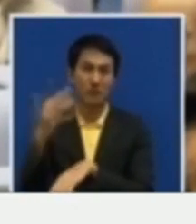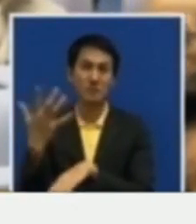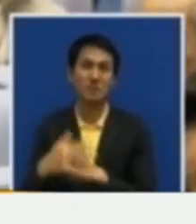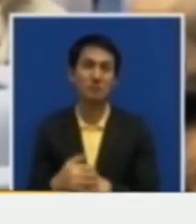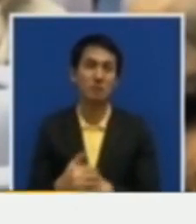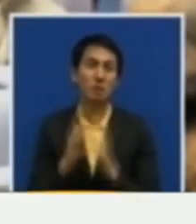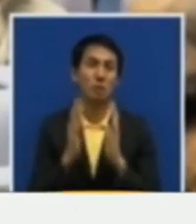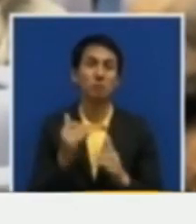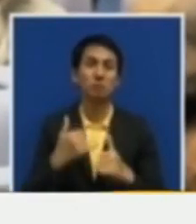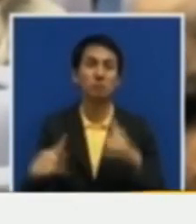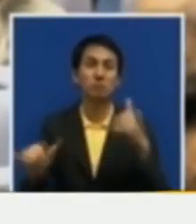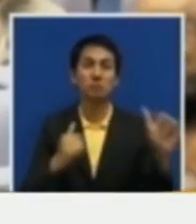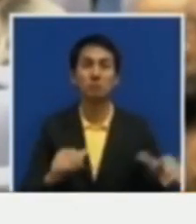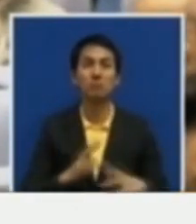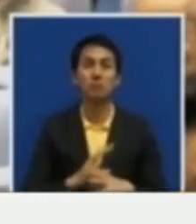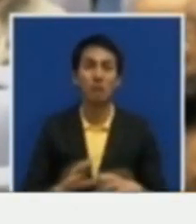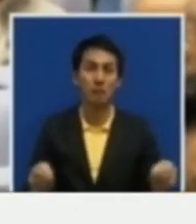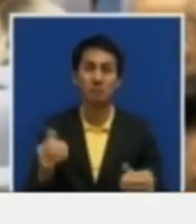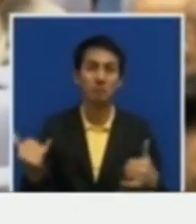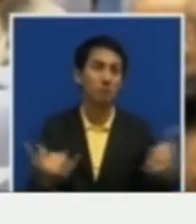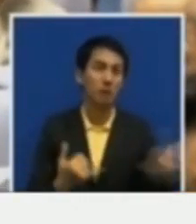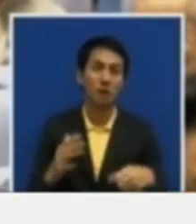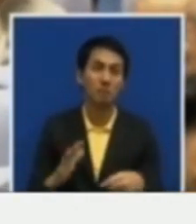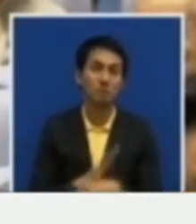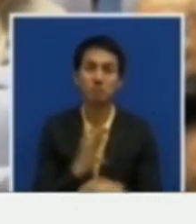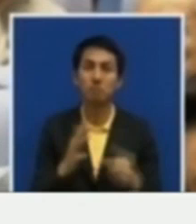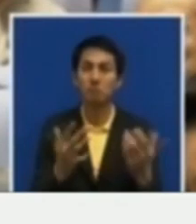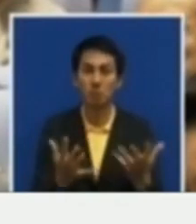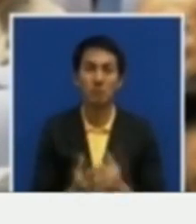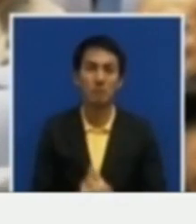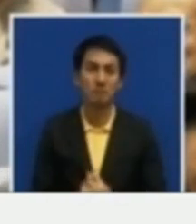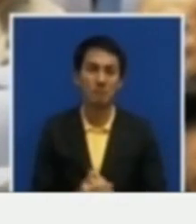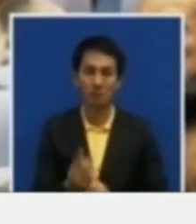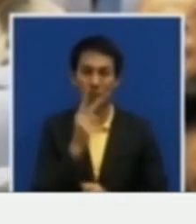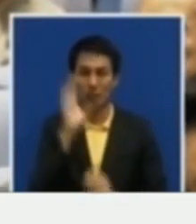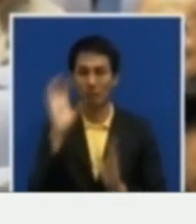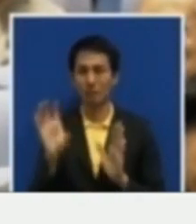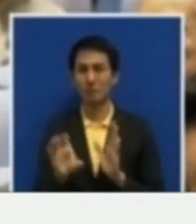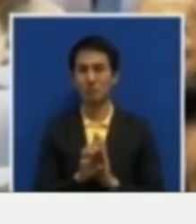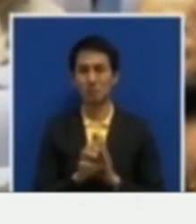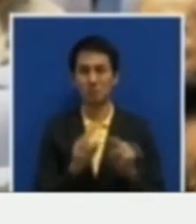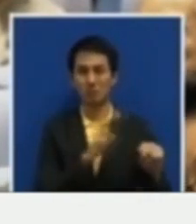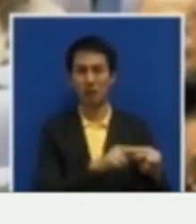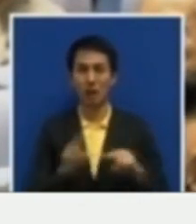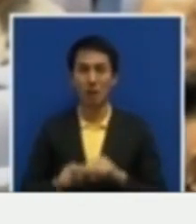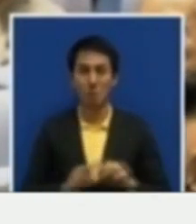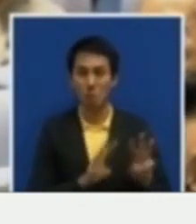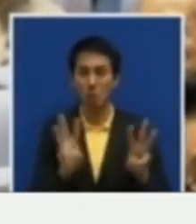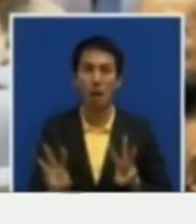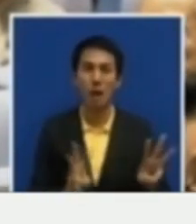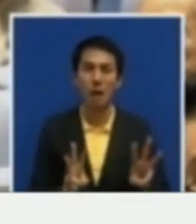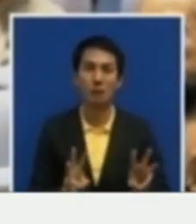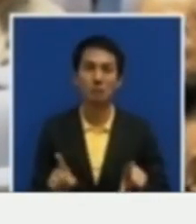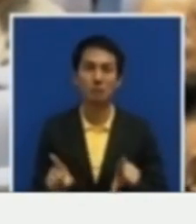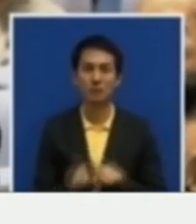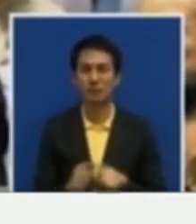มีผลต่อสมาชิกภาพของสมาชิกได้ทั้งนี้เราต้องใช้เครื่องมือที่เรามีหากจำนวนสมาชิกในห้องประชุมมีน้อยเจ้าหน้าที่ก็จะแจ้งเพื่